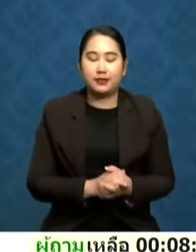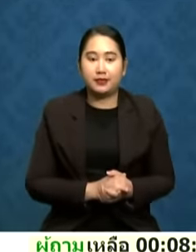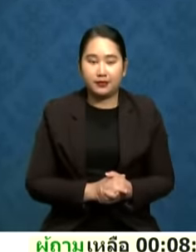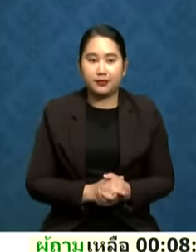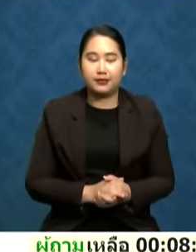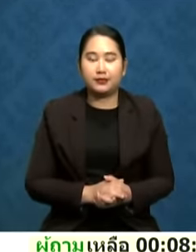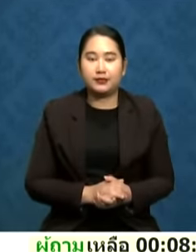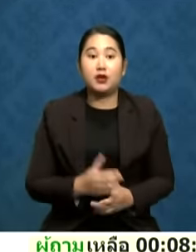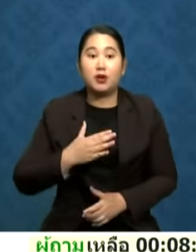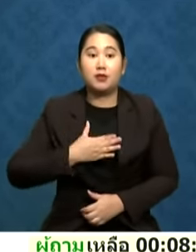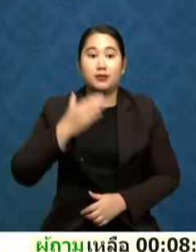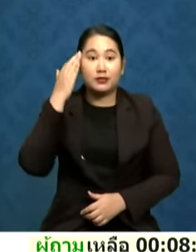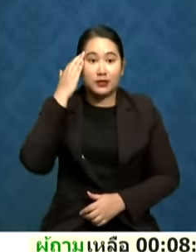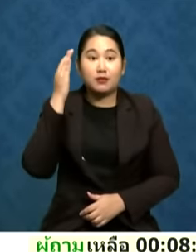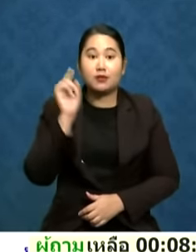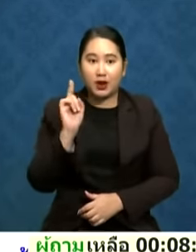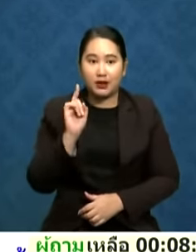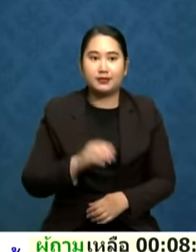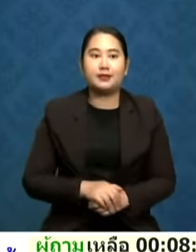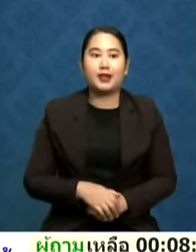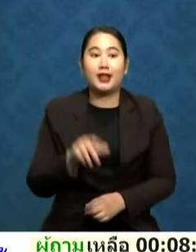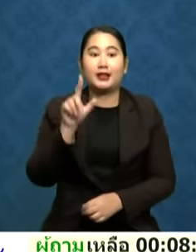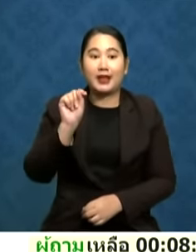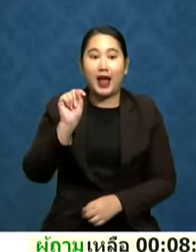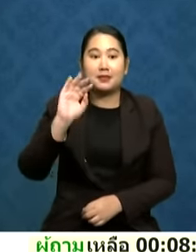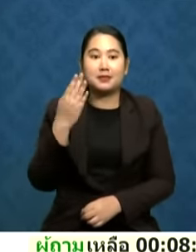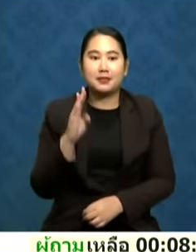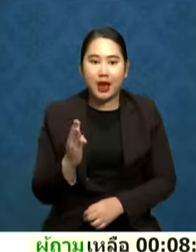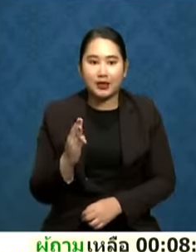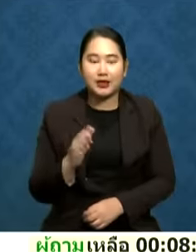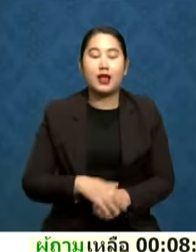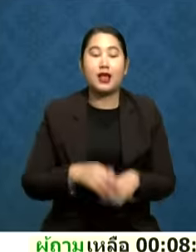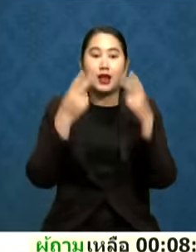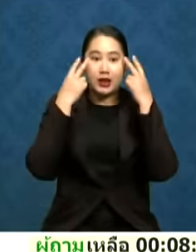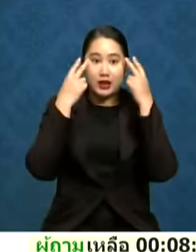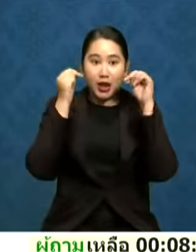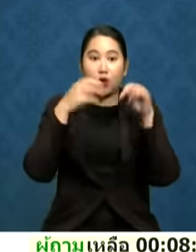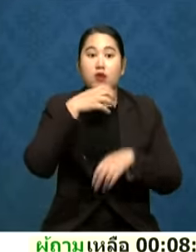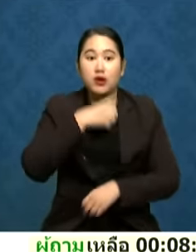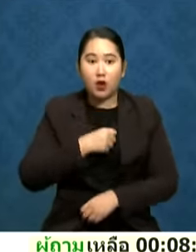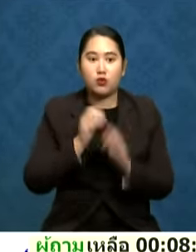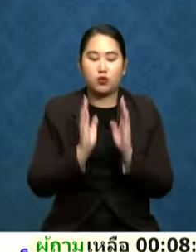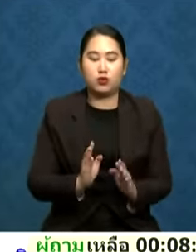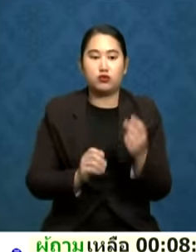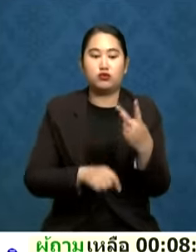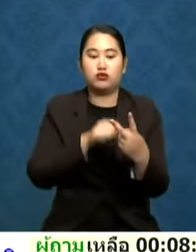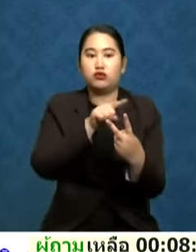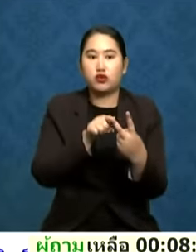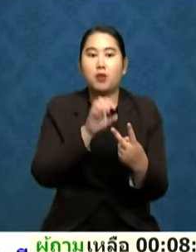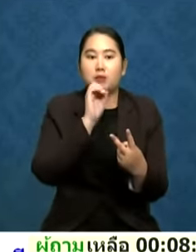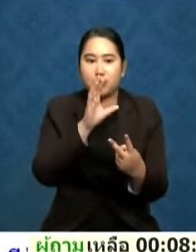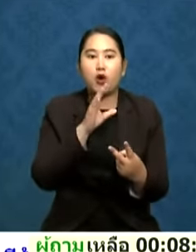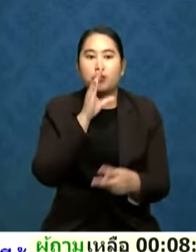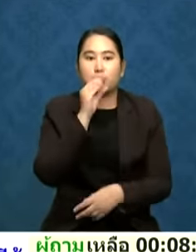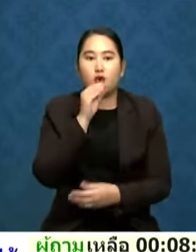ครับ ผมทราบดีว่าหังเหตุกตากใบมีอดีตนายกรัมุตรี 2 คนที่เคยขอโษต่ส่งทเกิด